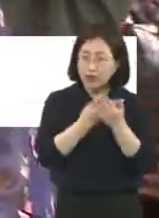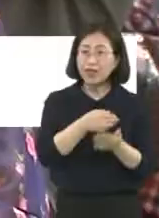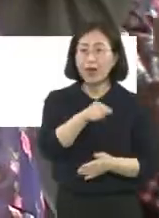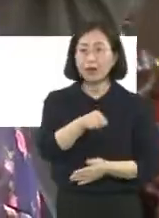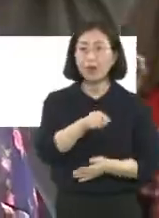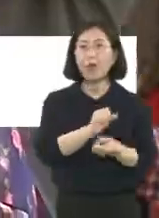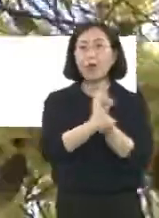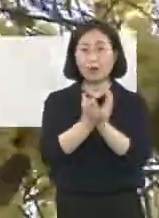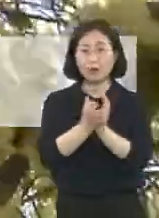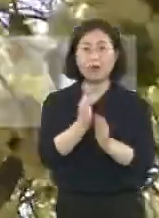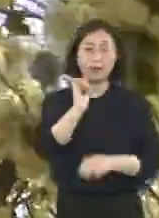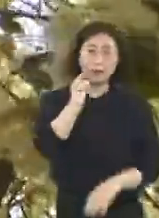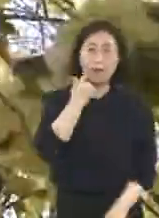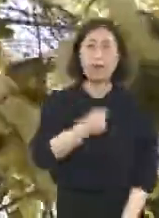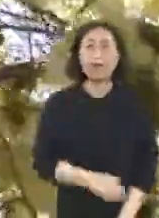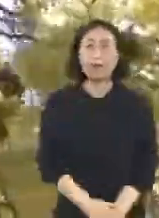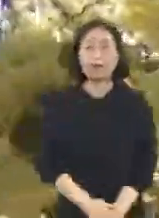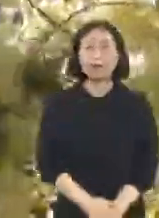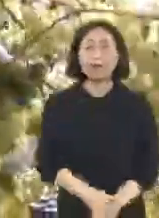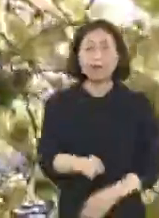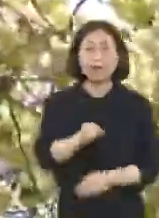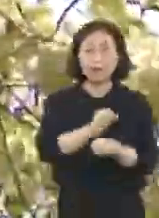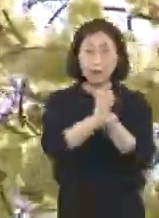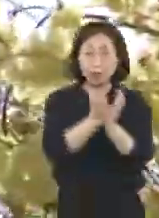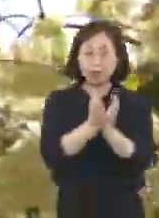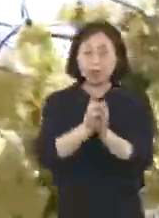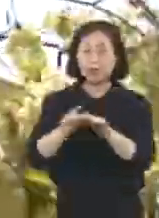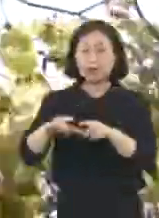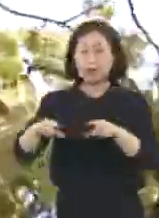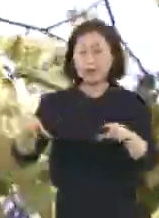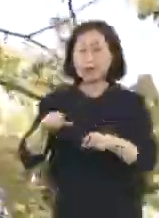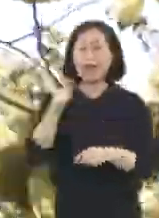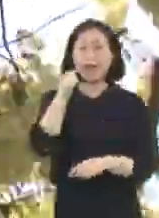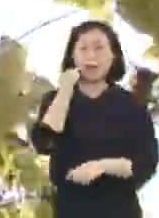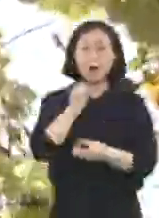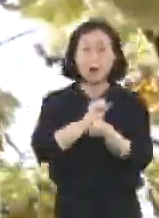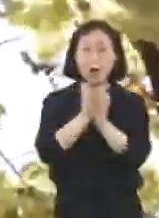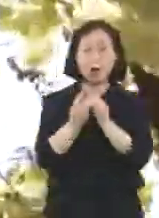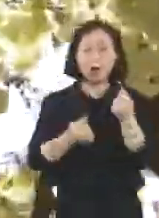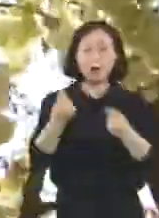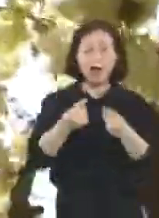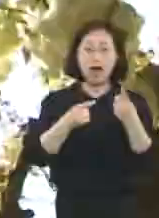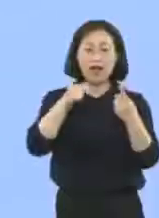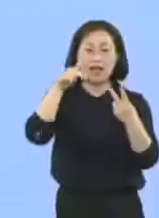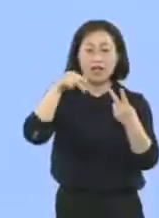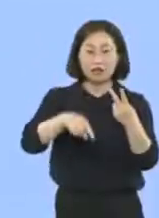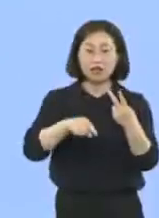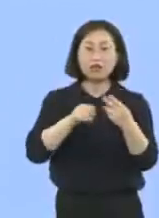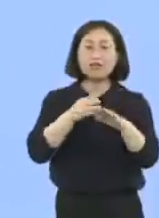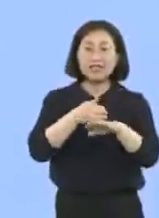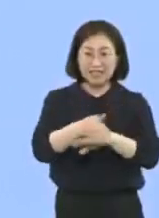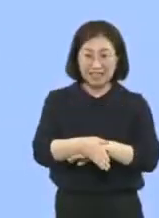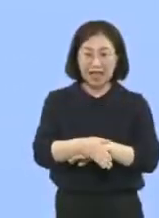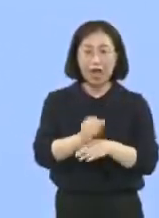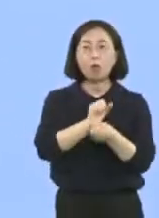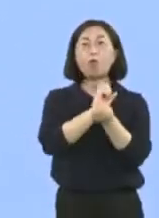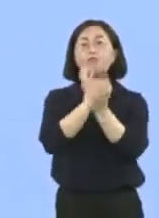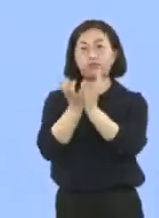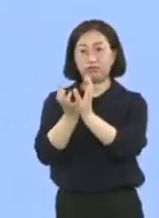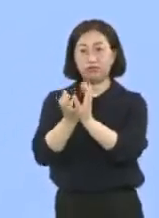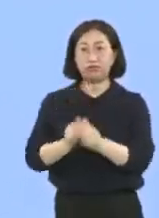정말 이뻐요. 청벚꽃은 다른 벚꽃보다 1, 2주가량 늦게 피어 무르익은 봄의 정취를